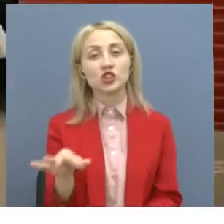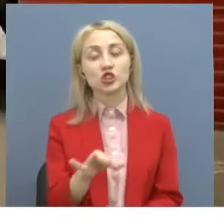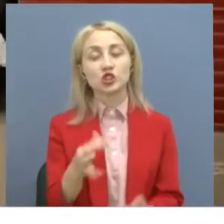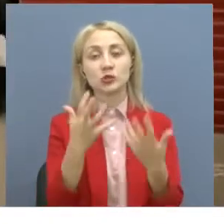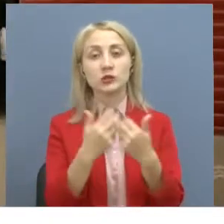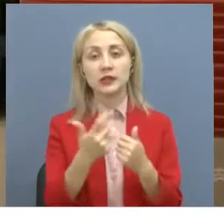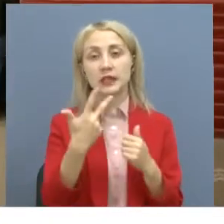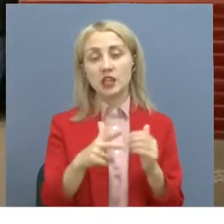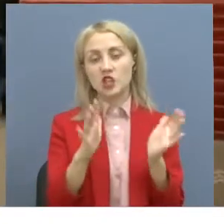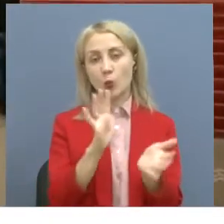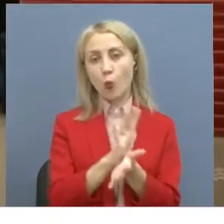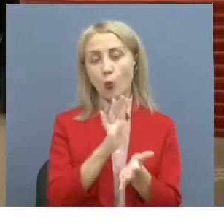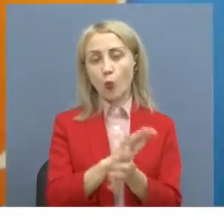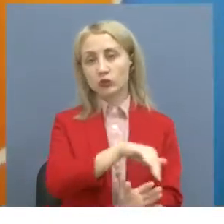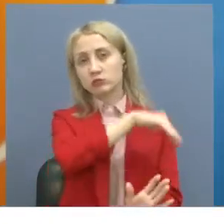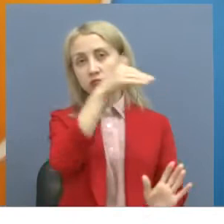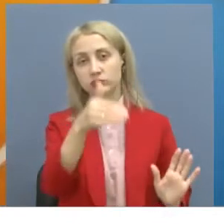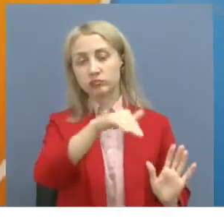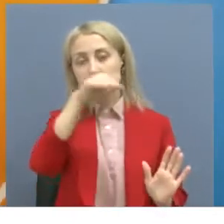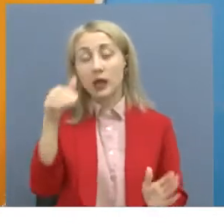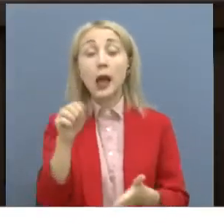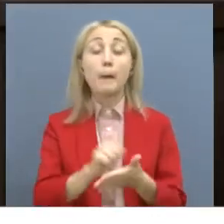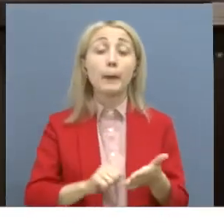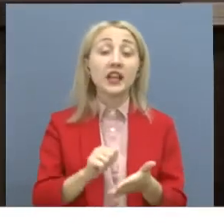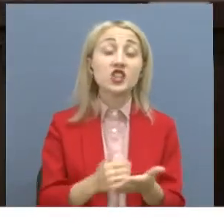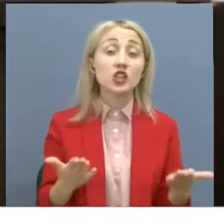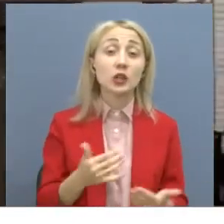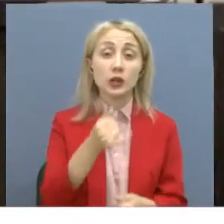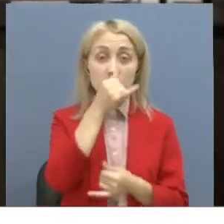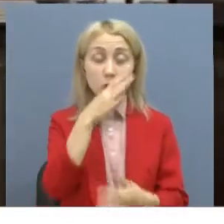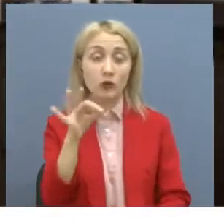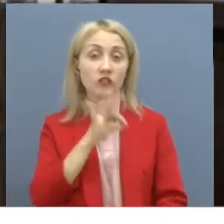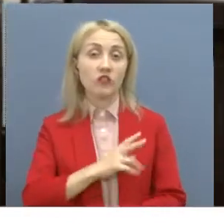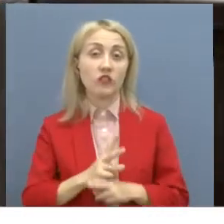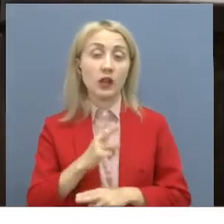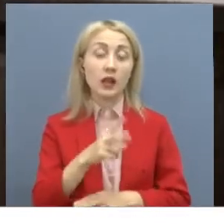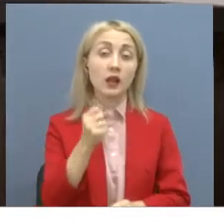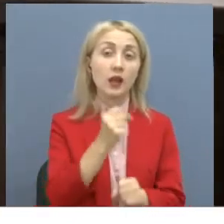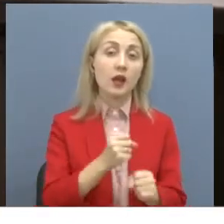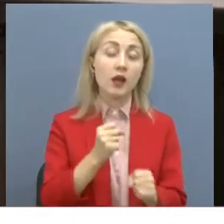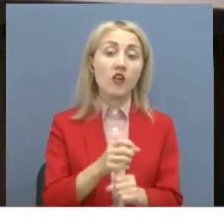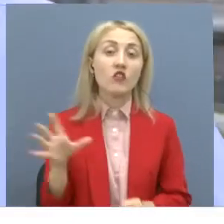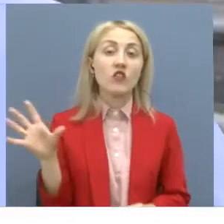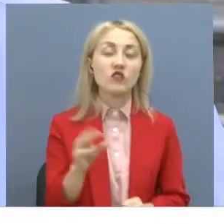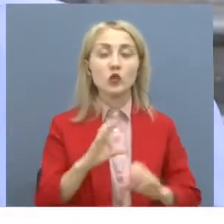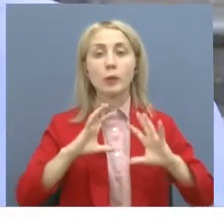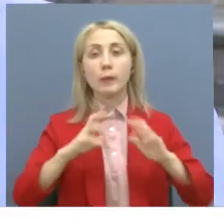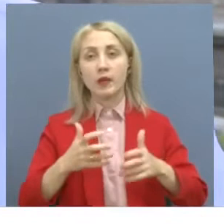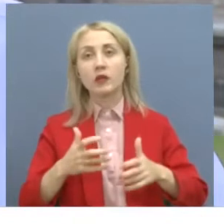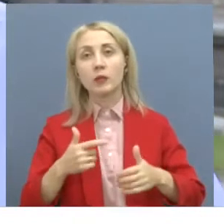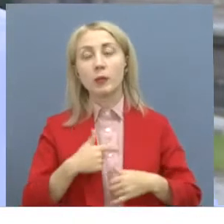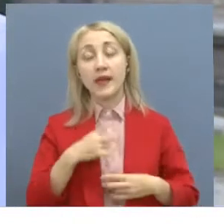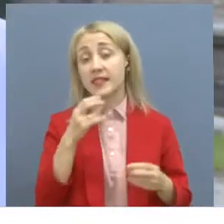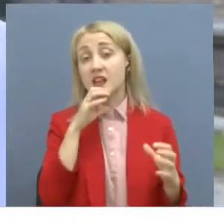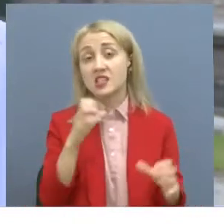ал заңсыз үйілген жаман төбелермен күрестің жуық арада бітпейтіні де анық. Бұл мәселе азаматтық жауапкершілікке сын. Республика